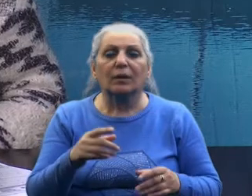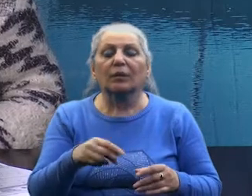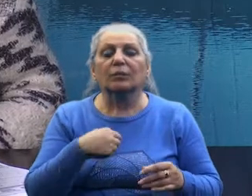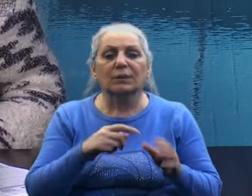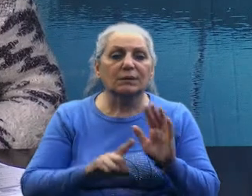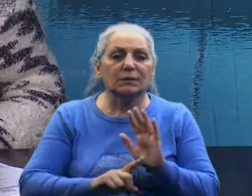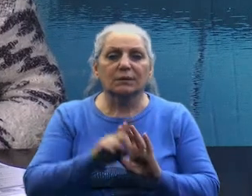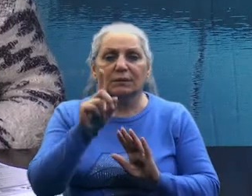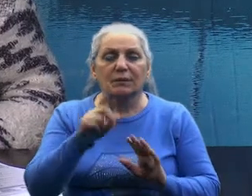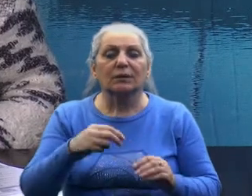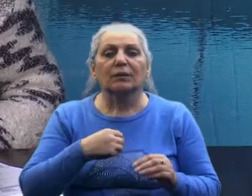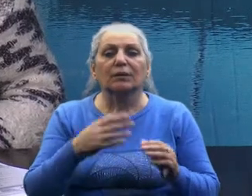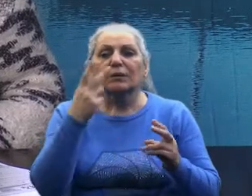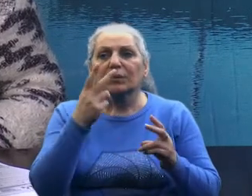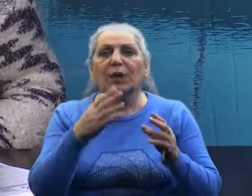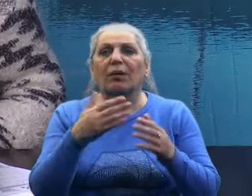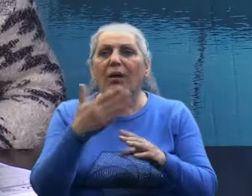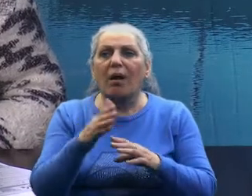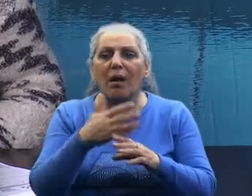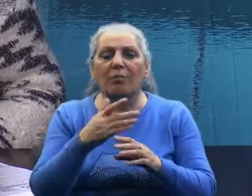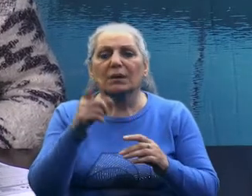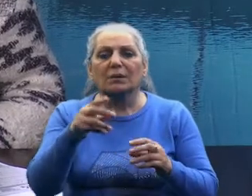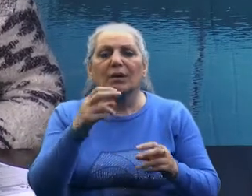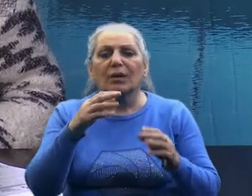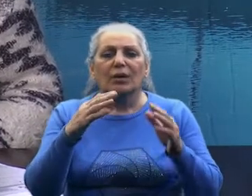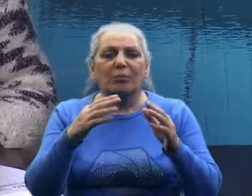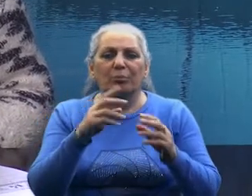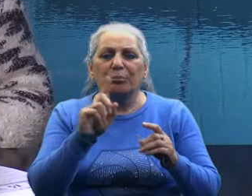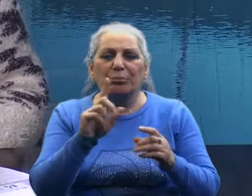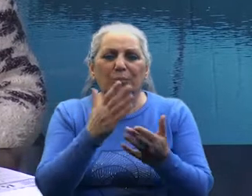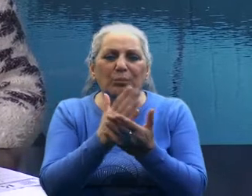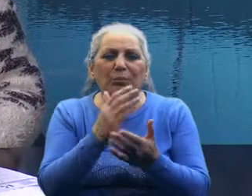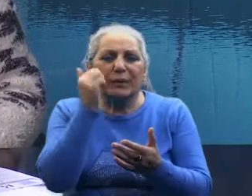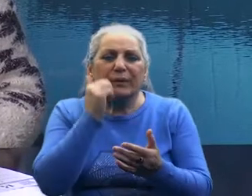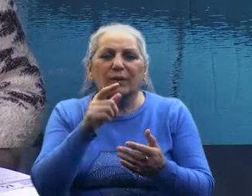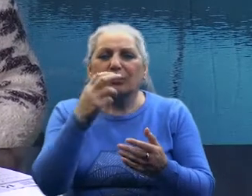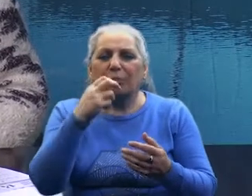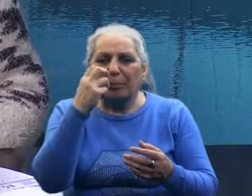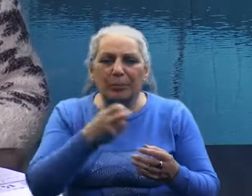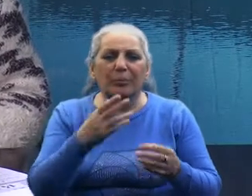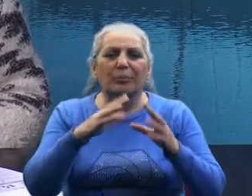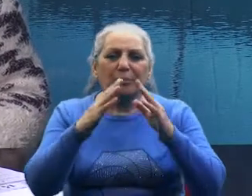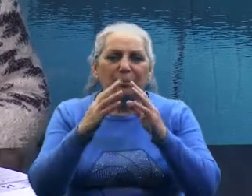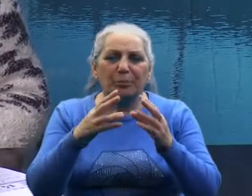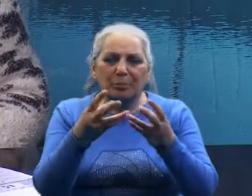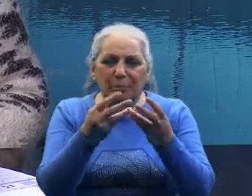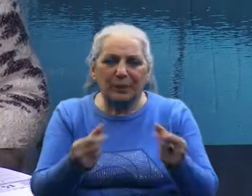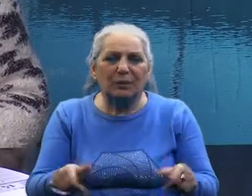այդ դեսպենները փթելը, քանդվելը, միայն դա, վագոն տնակները, մակրողներ